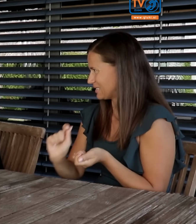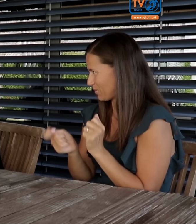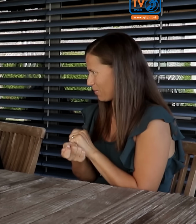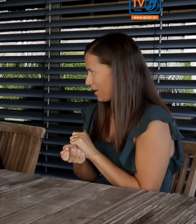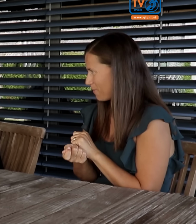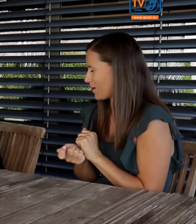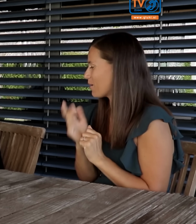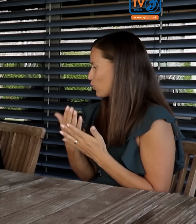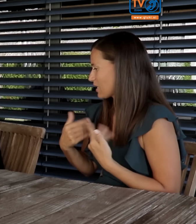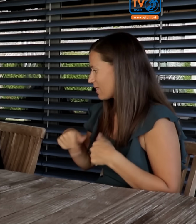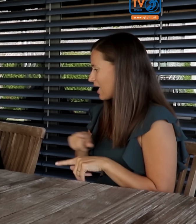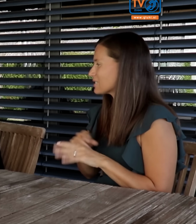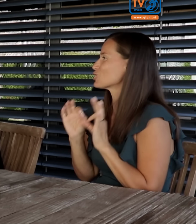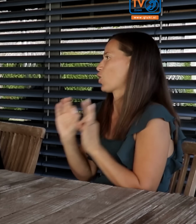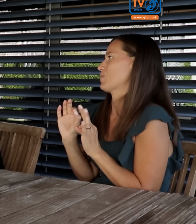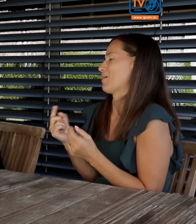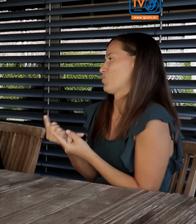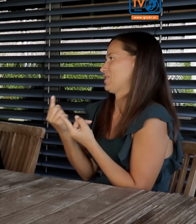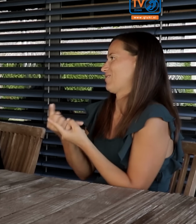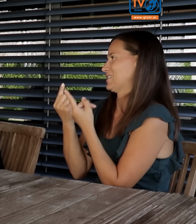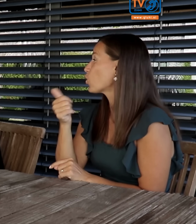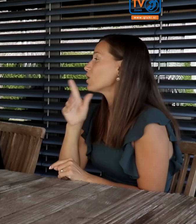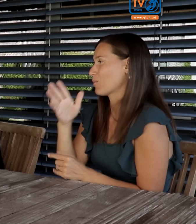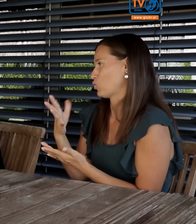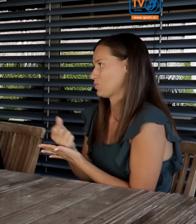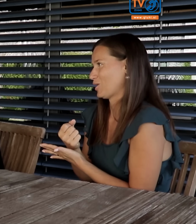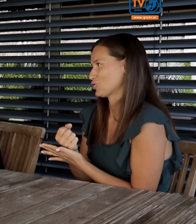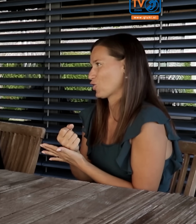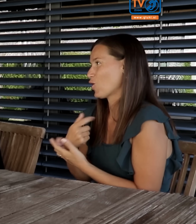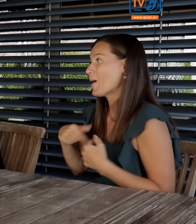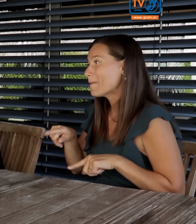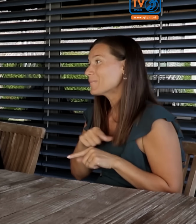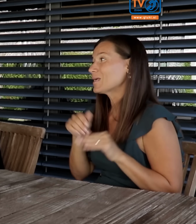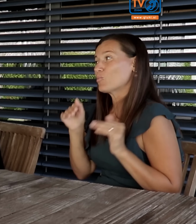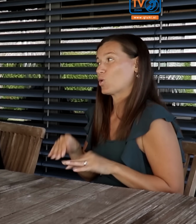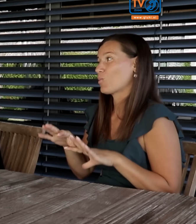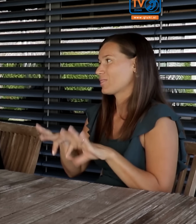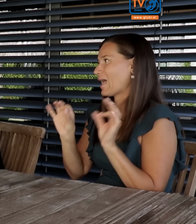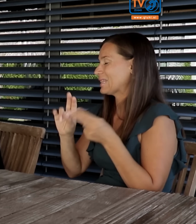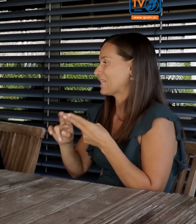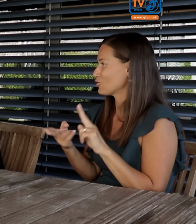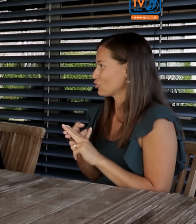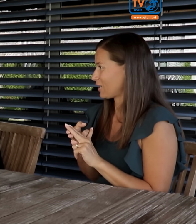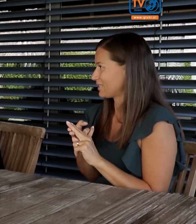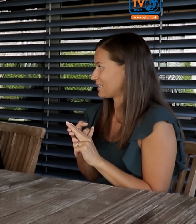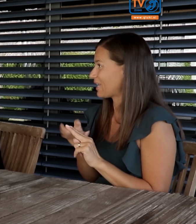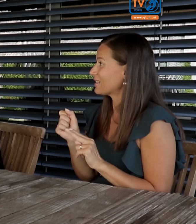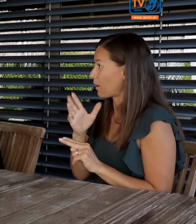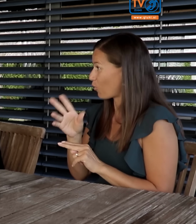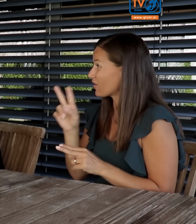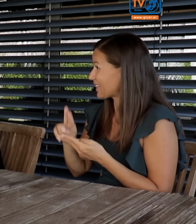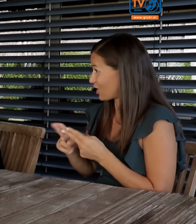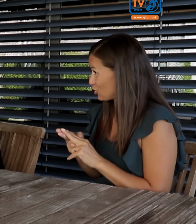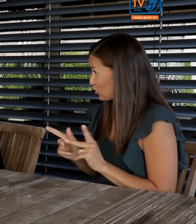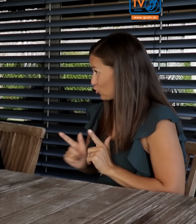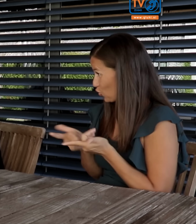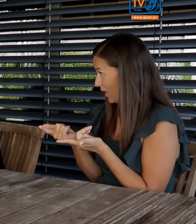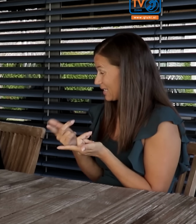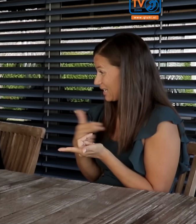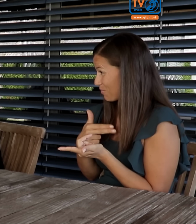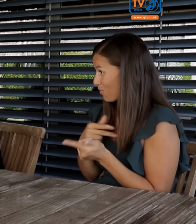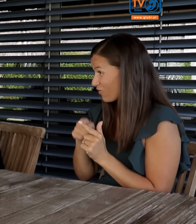bo seveda za nas dobra motivacija, dobra nagrada. Mi moramo najti način, da bomo v načinu življenja, ki ga imamo v